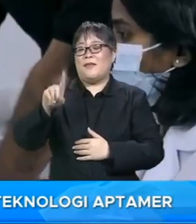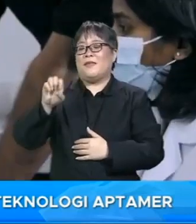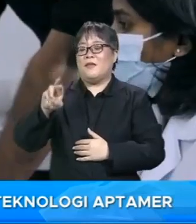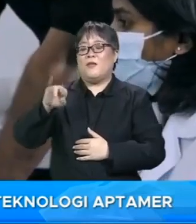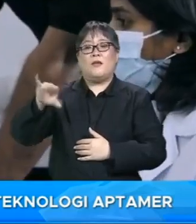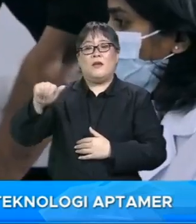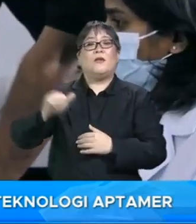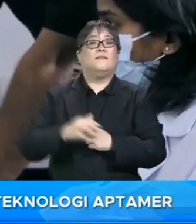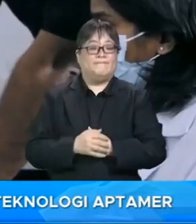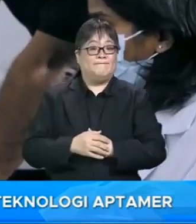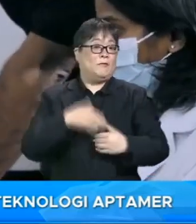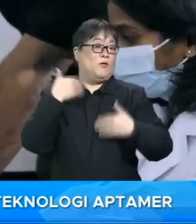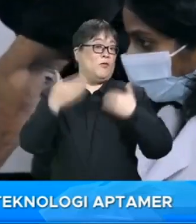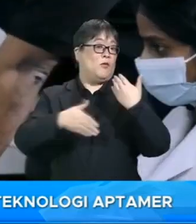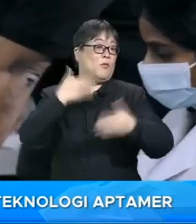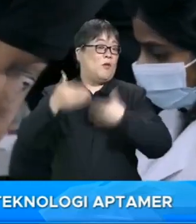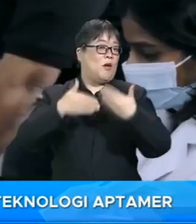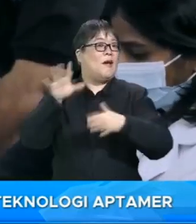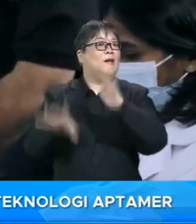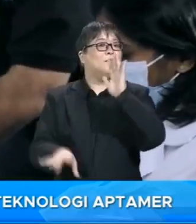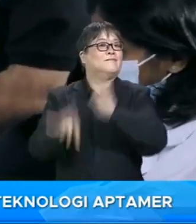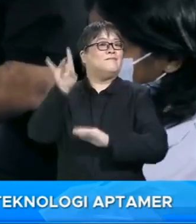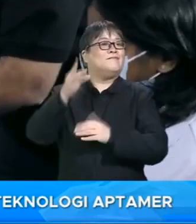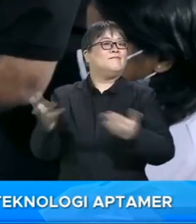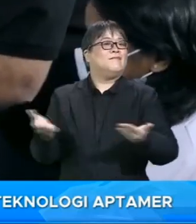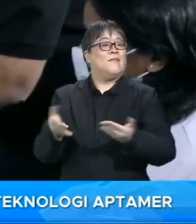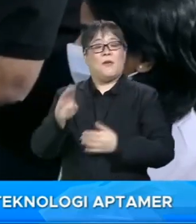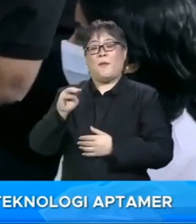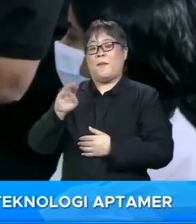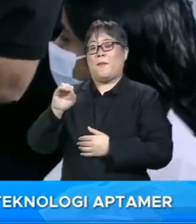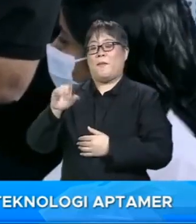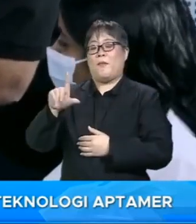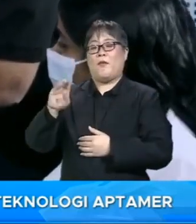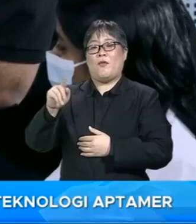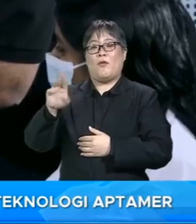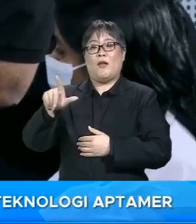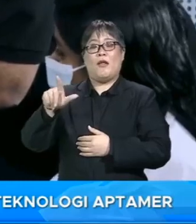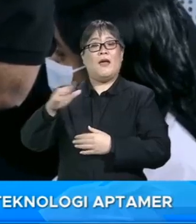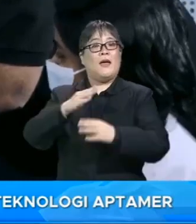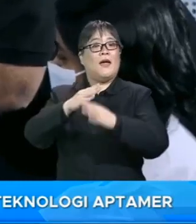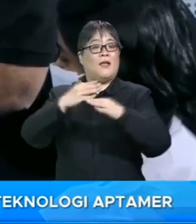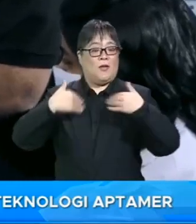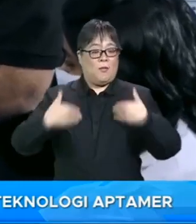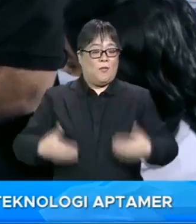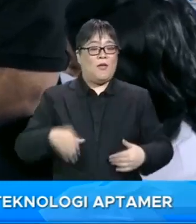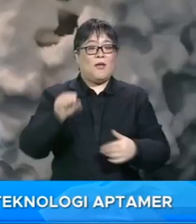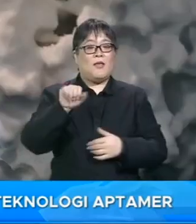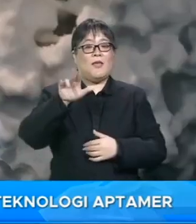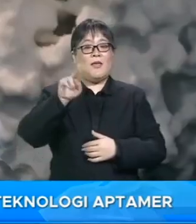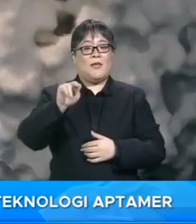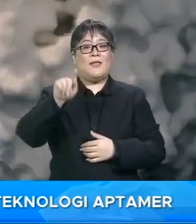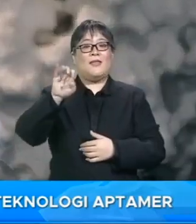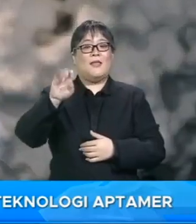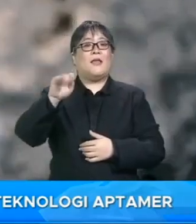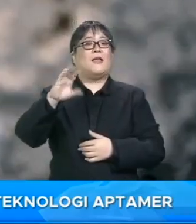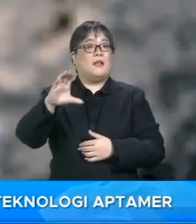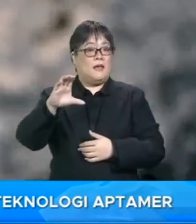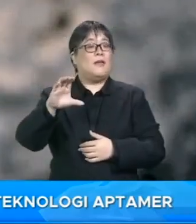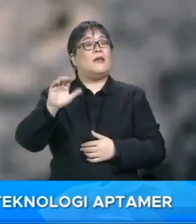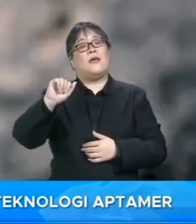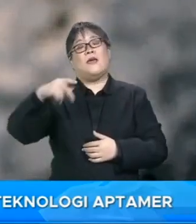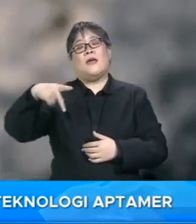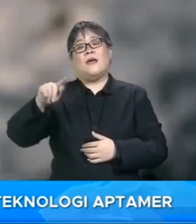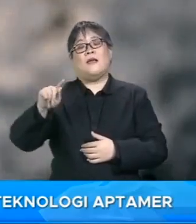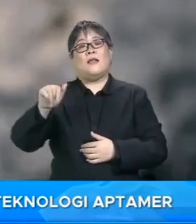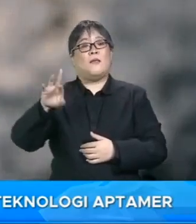Dalam proses itu, kita terjumpa satu molekul yang dipanggil antibody sintetik atau lebih dikenali sebagai aptamer,